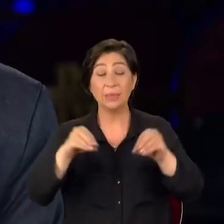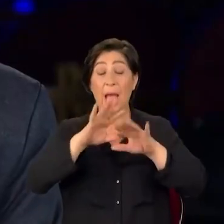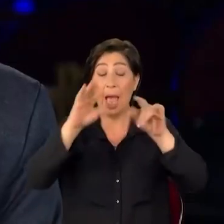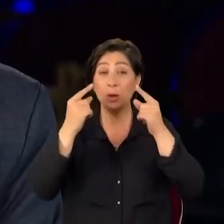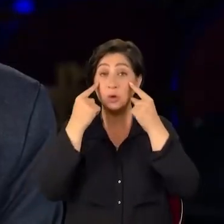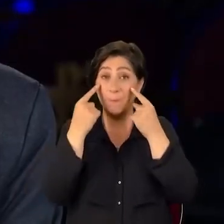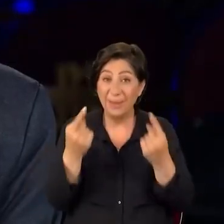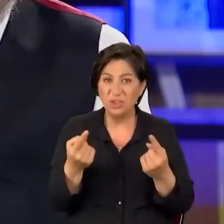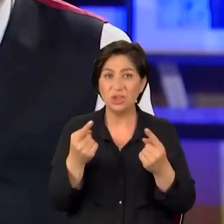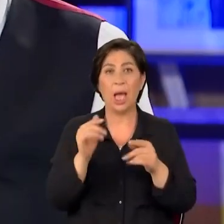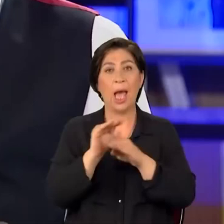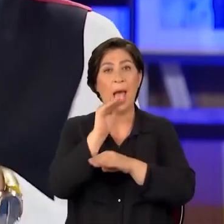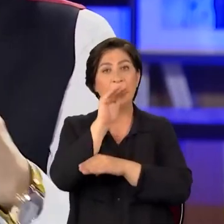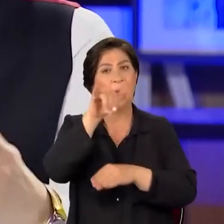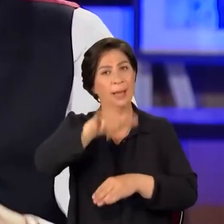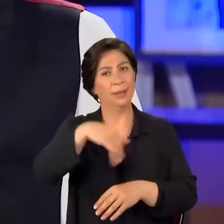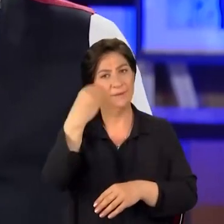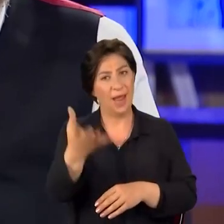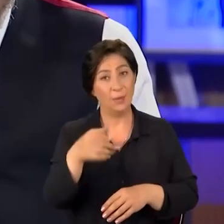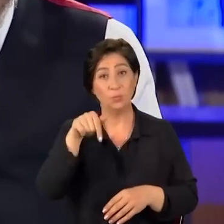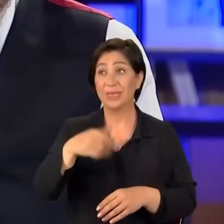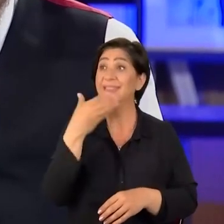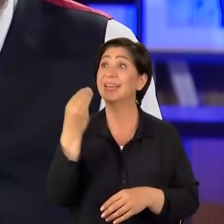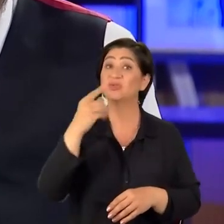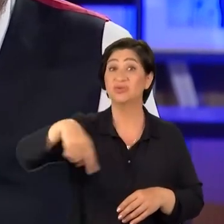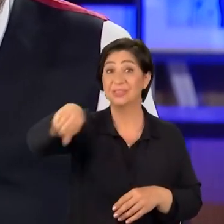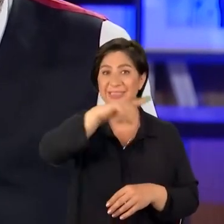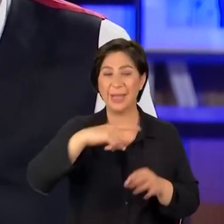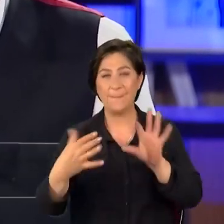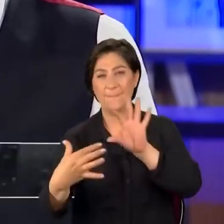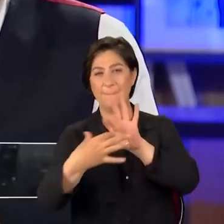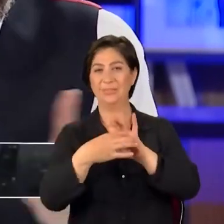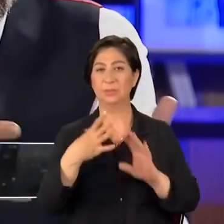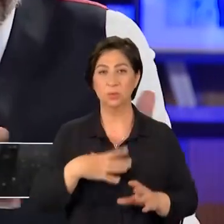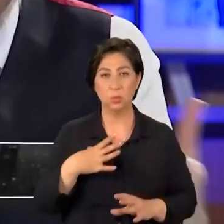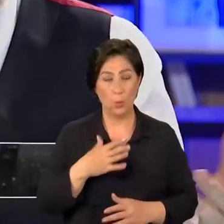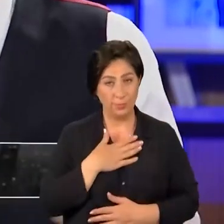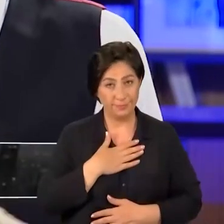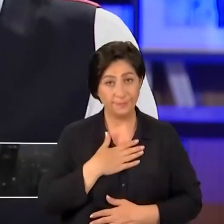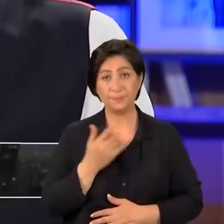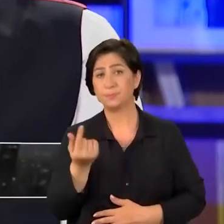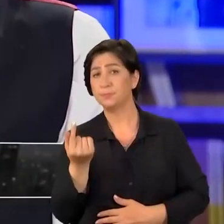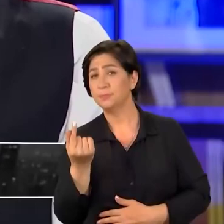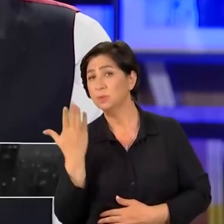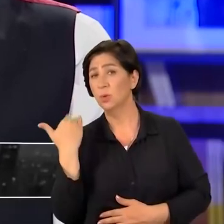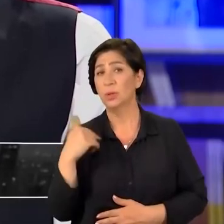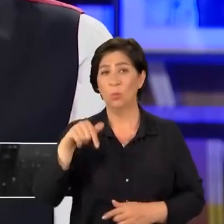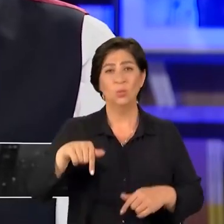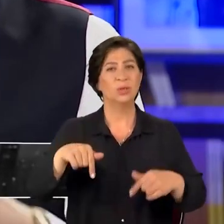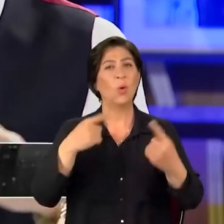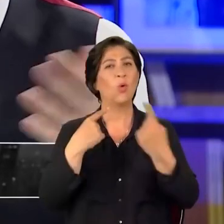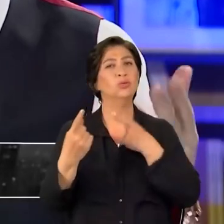görüşe hayat hakkı veren bu bugünkü genç bakışla birleştirmek istiyorum. Ve biraz önce de burada